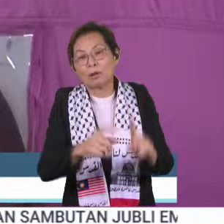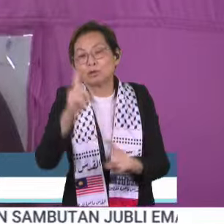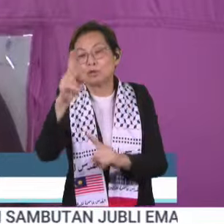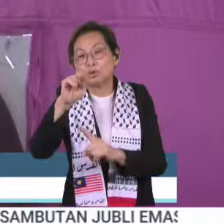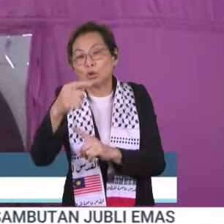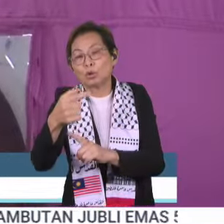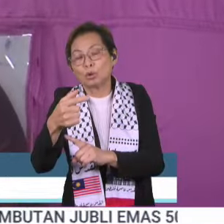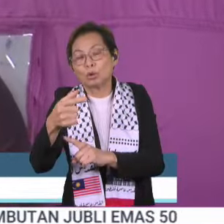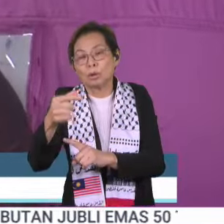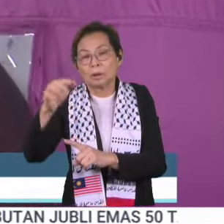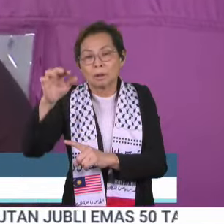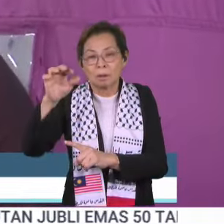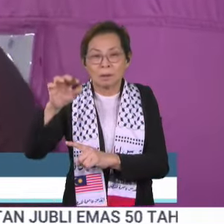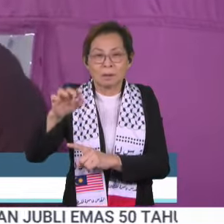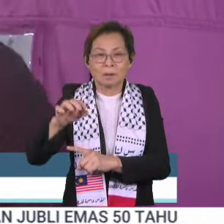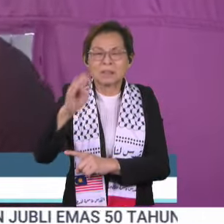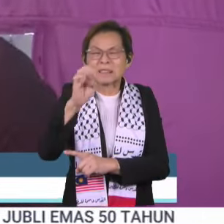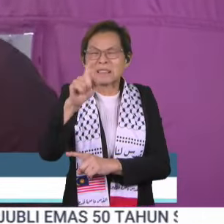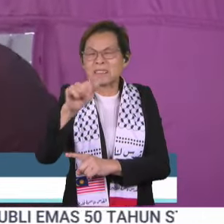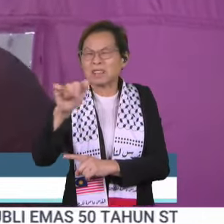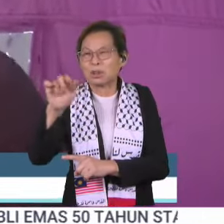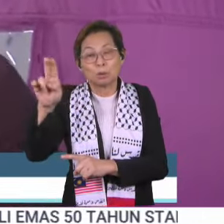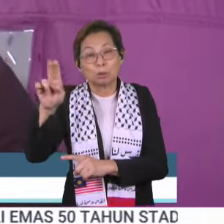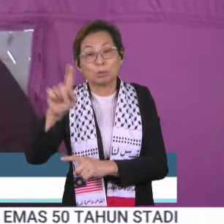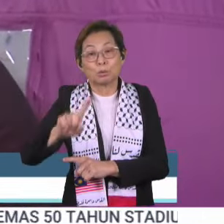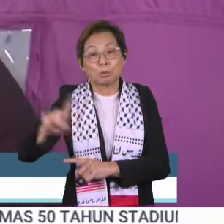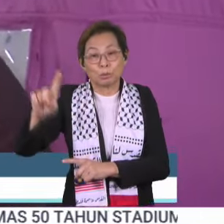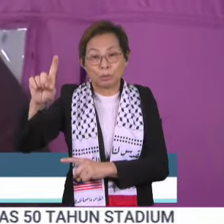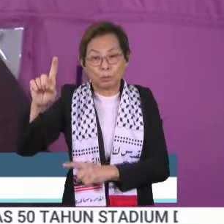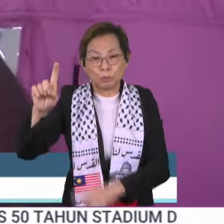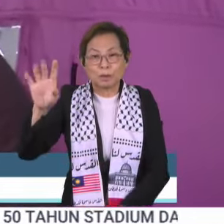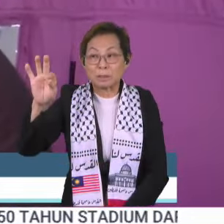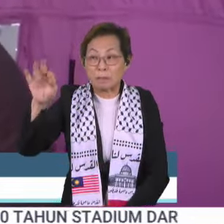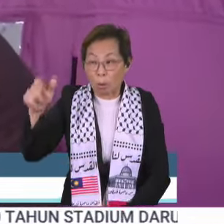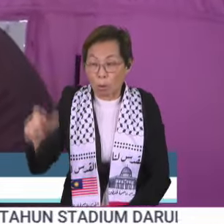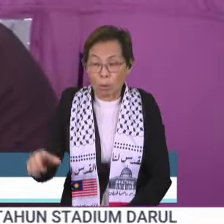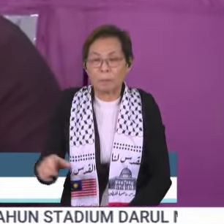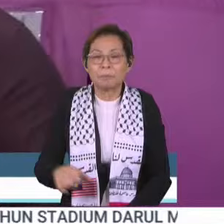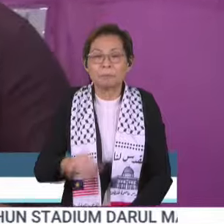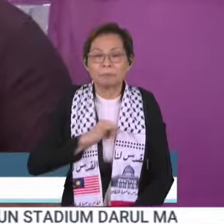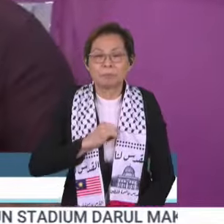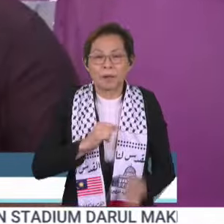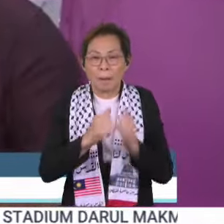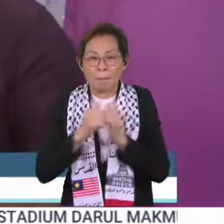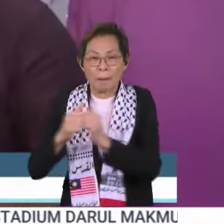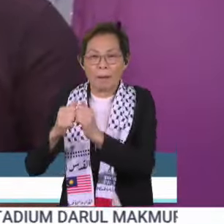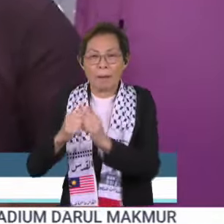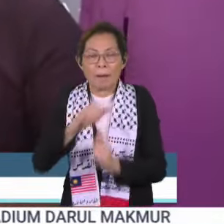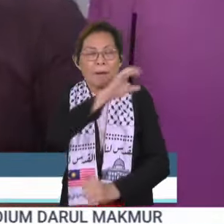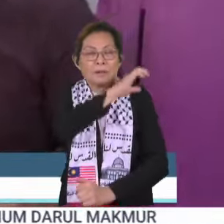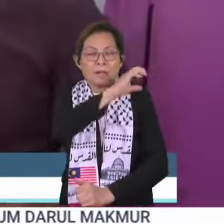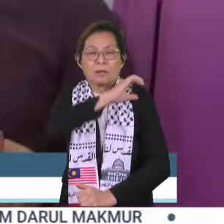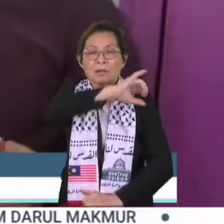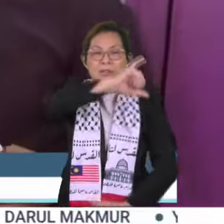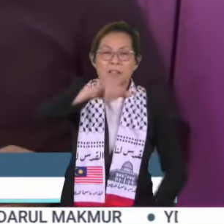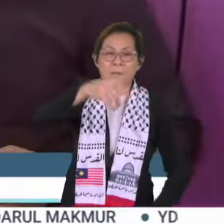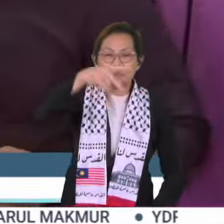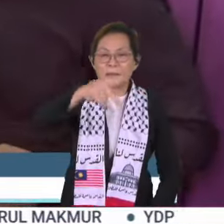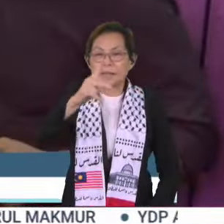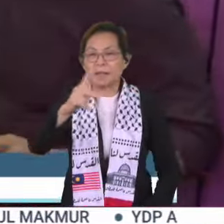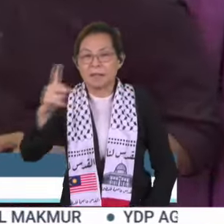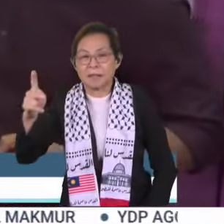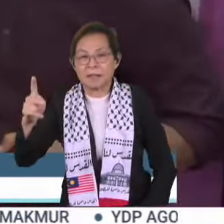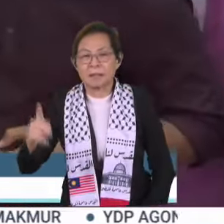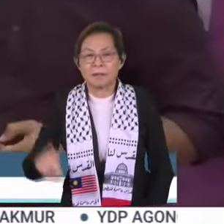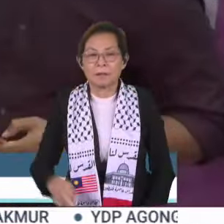setiu 9 orang dan saya tidak kesorangan pada malam ini saya bersama dengan Encik kamrul zaman yaakob merupakan pengerusi jpkk besuk